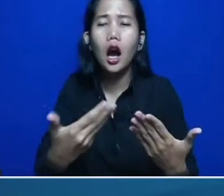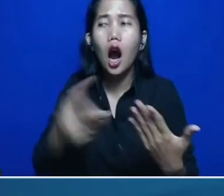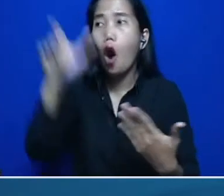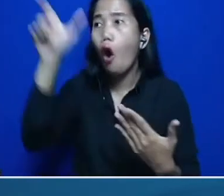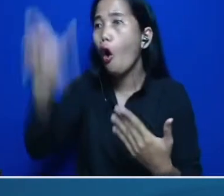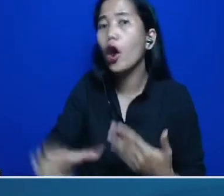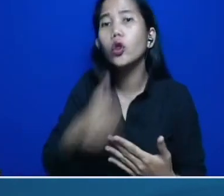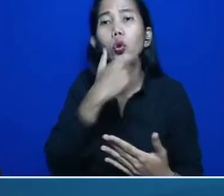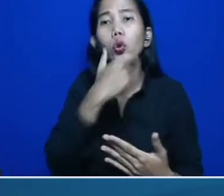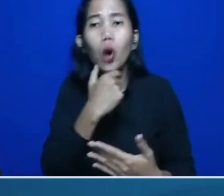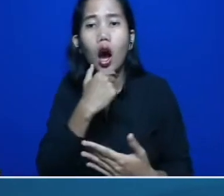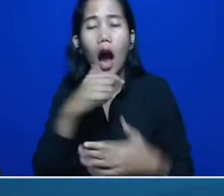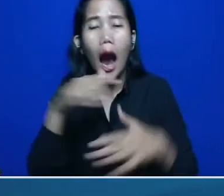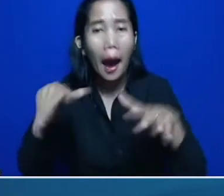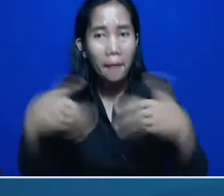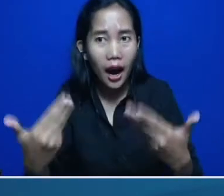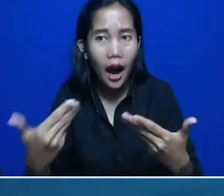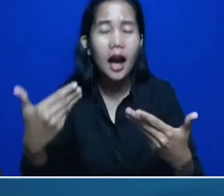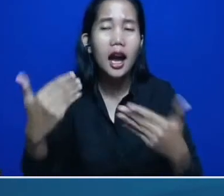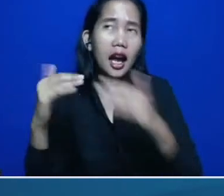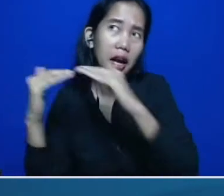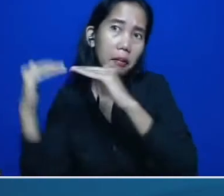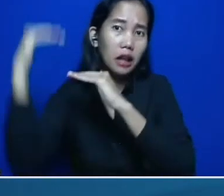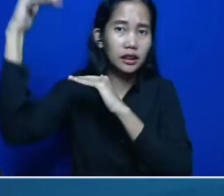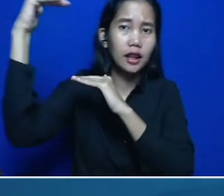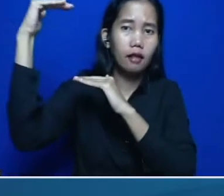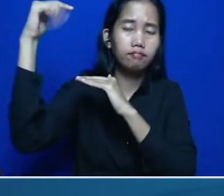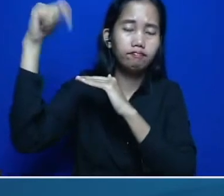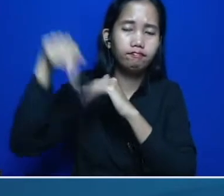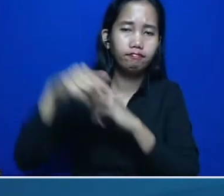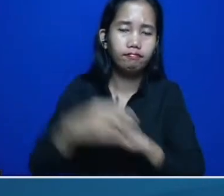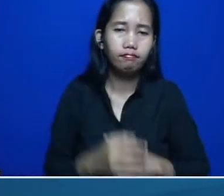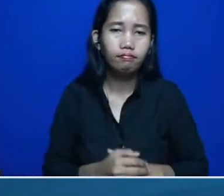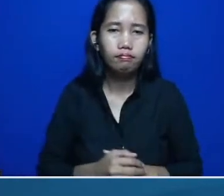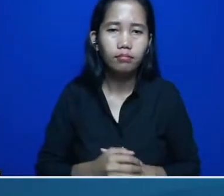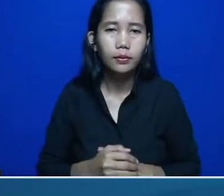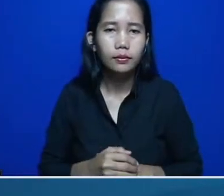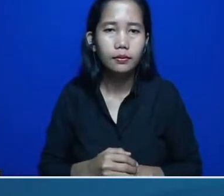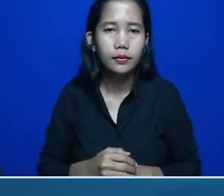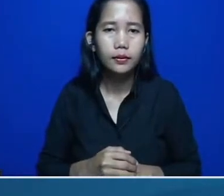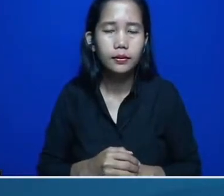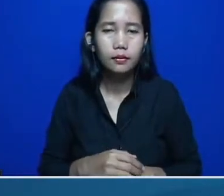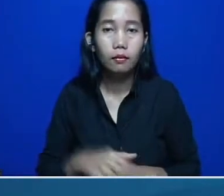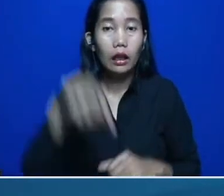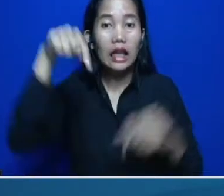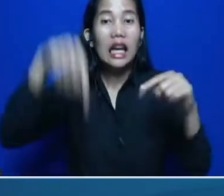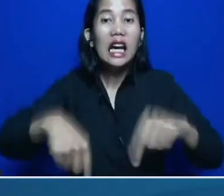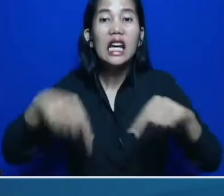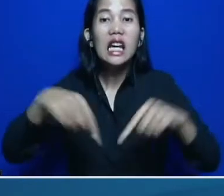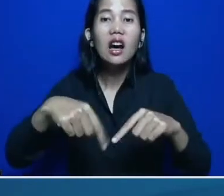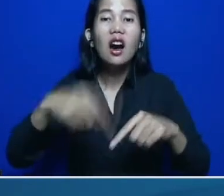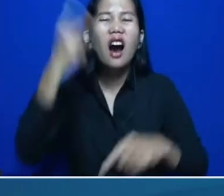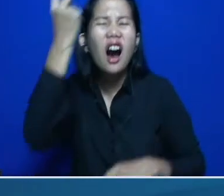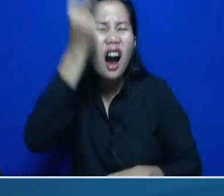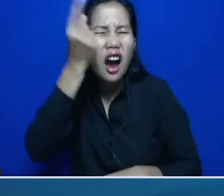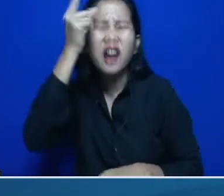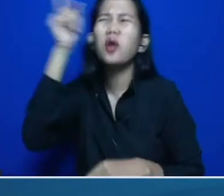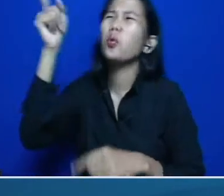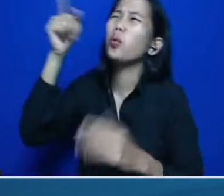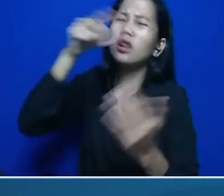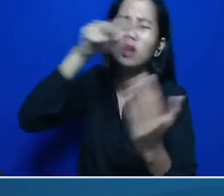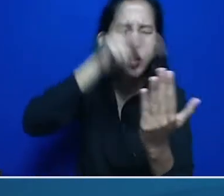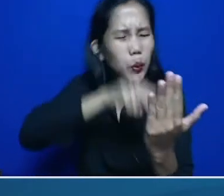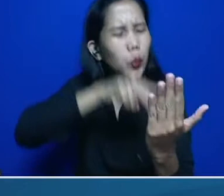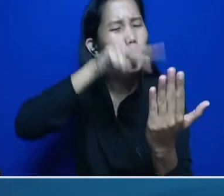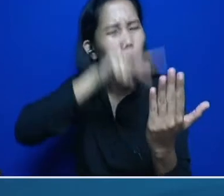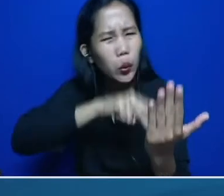apakah iya orang muda inilah Kerinduan Allah bagi kita